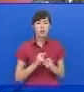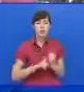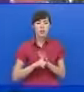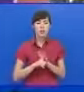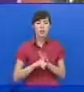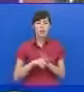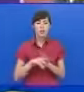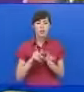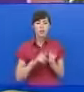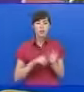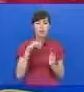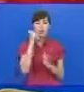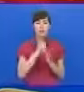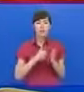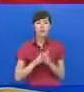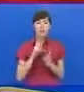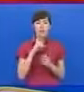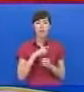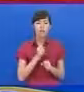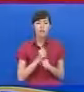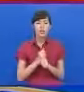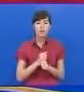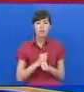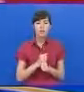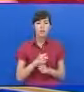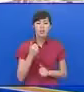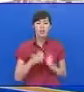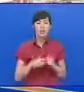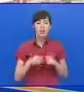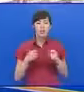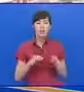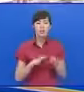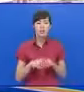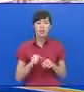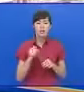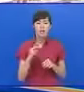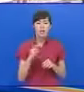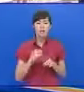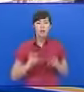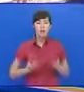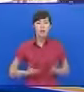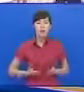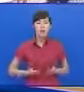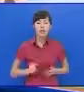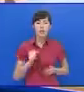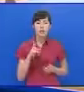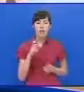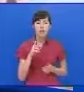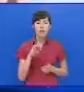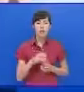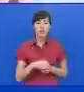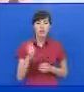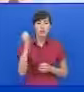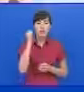жасына жеткенше аудан экономикасына сену үшін тер төккен. Жарыстың ашылу салтанаты кезінде алдымен аға буын өмірі өнегелі Өтебай ата жайлы естеліктер